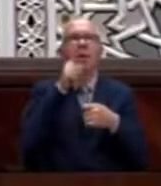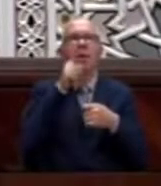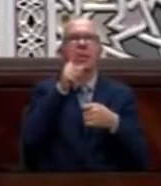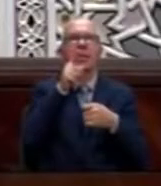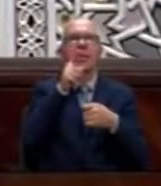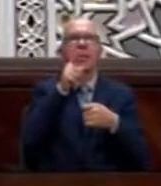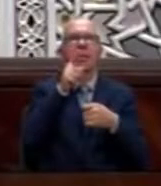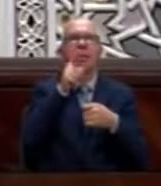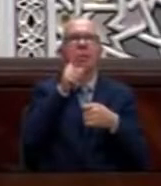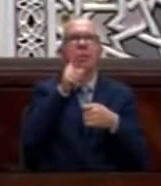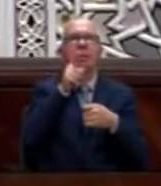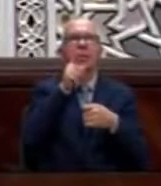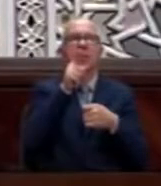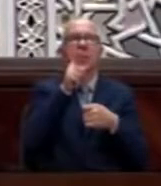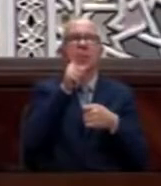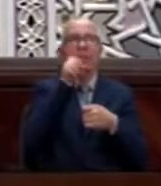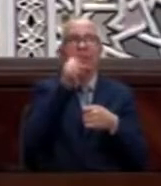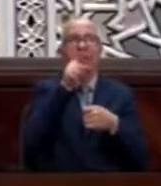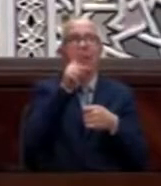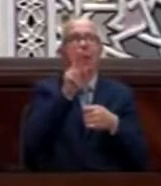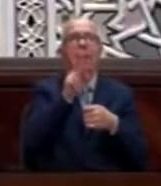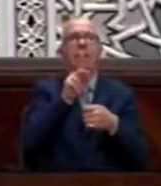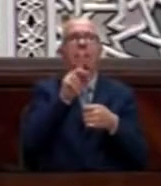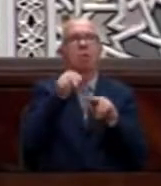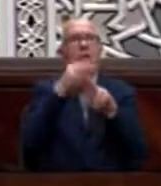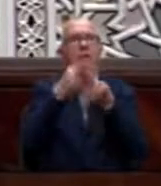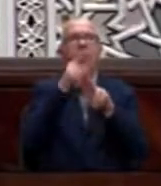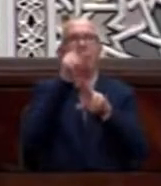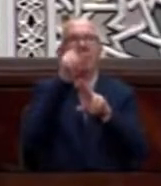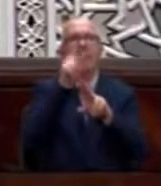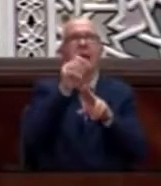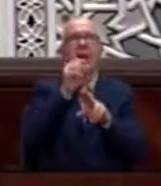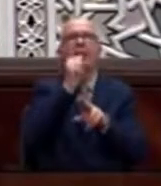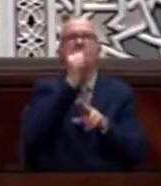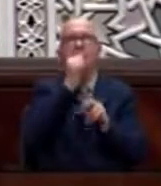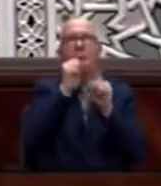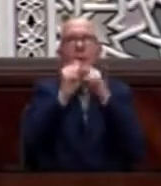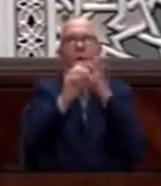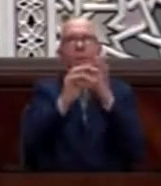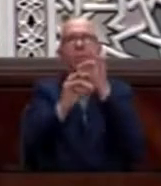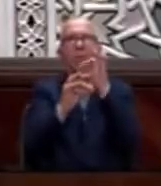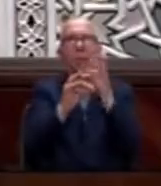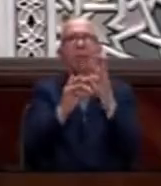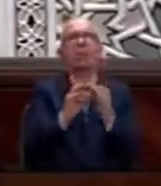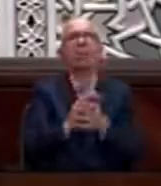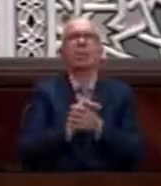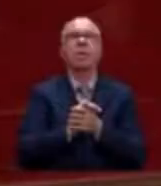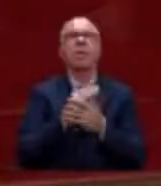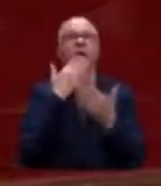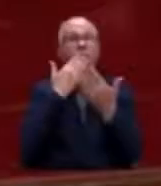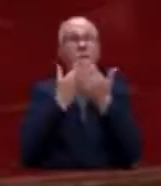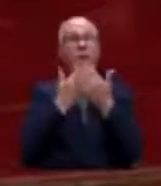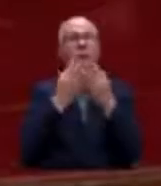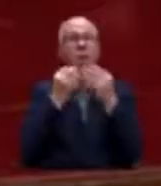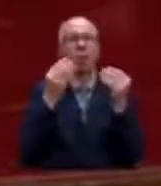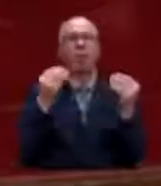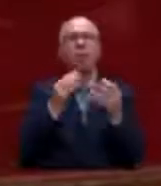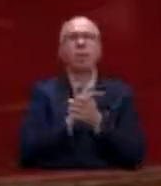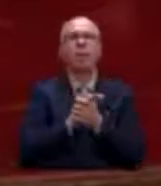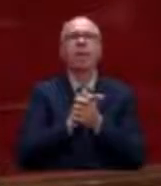أحسن، لأن نعم هذاك اللي نعم مغطي. شكرا شكرا جزيلا، أشكر جميع